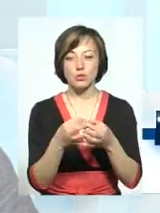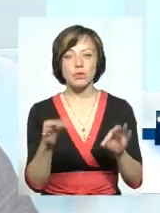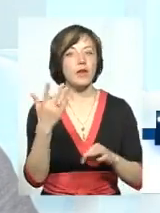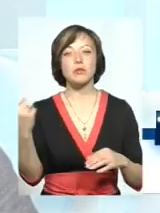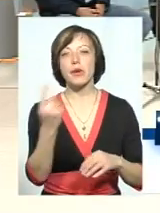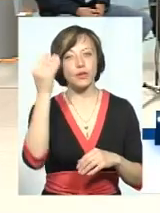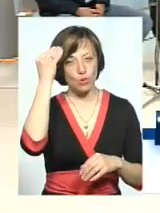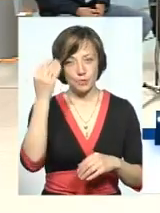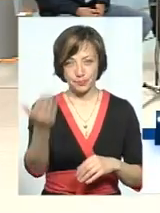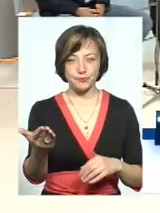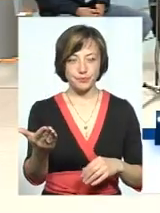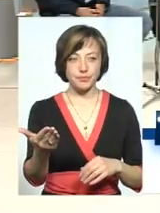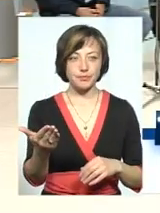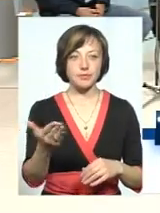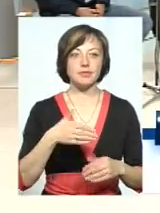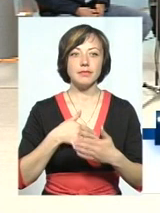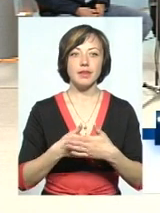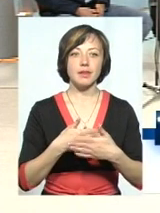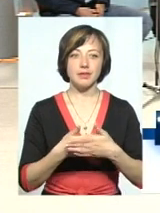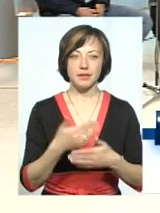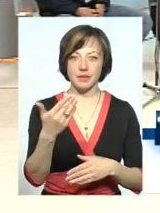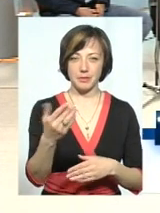думка? Ну, почнемо, мабуть, з громадського активіста.